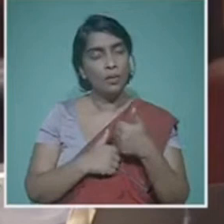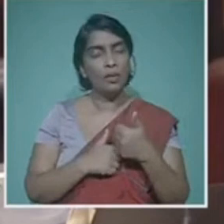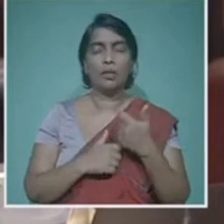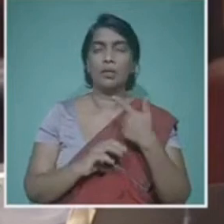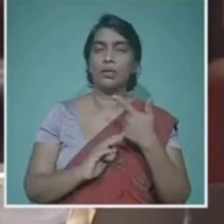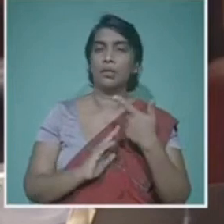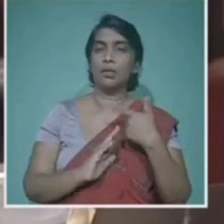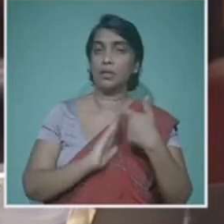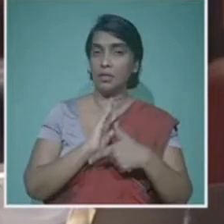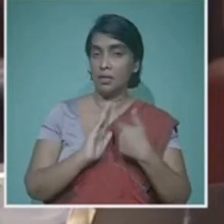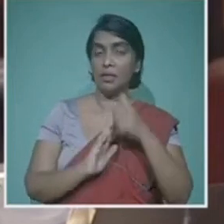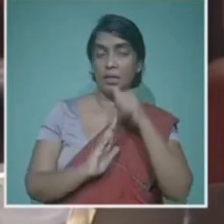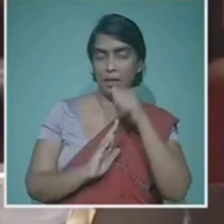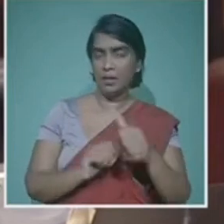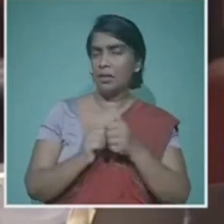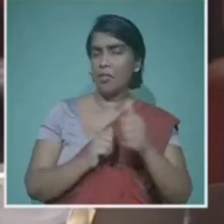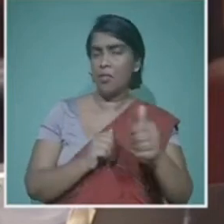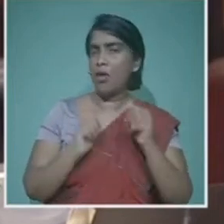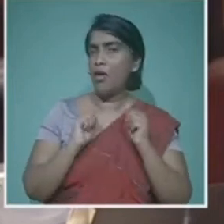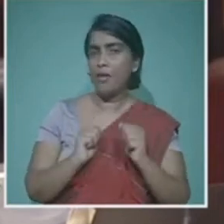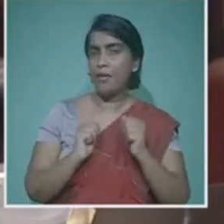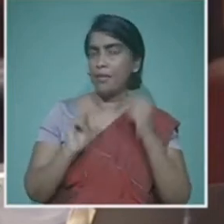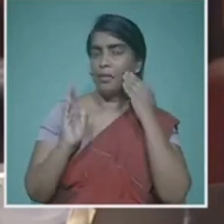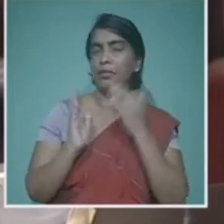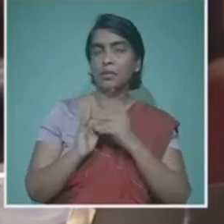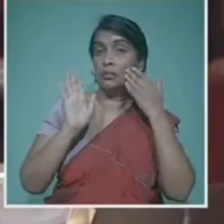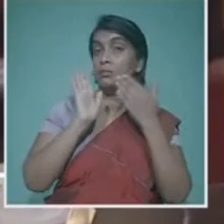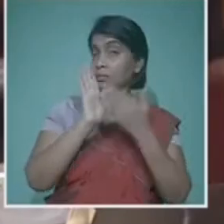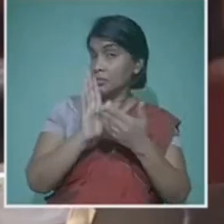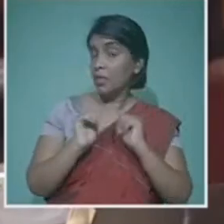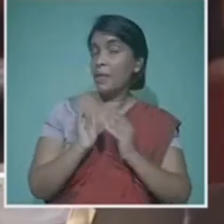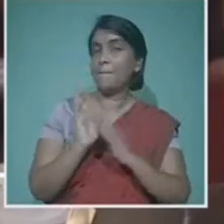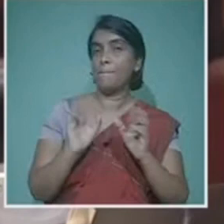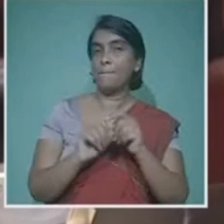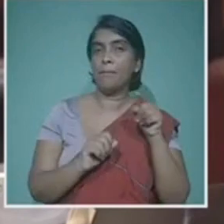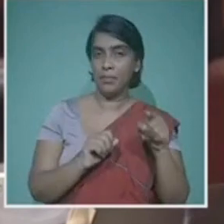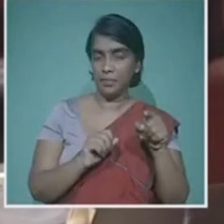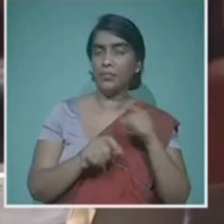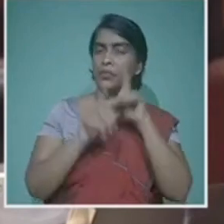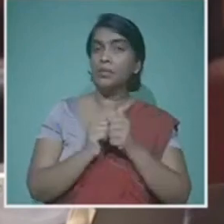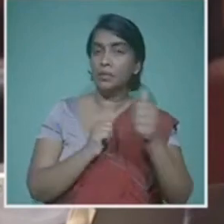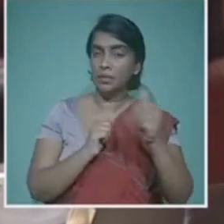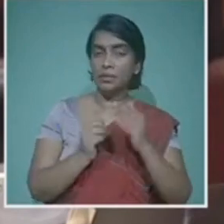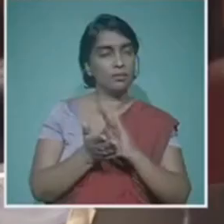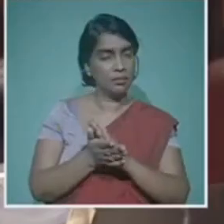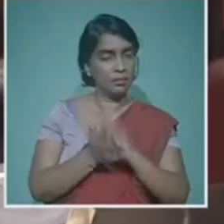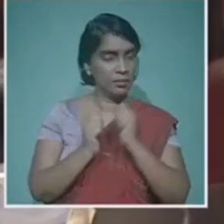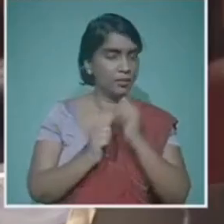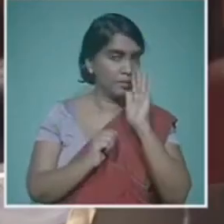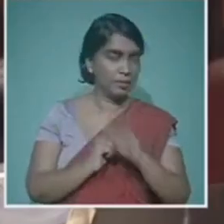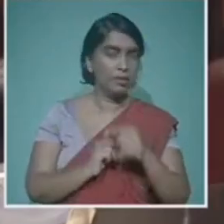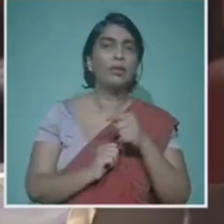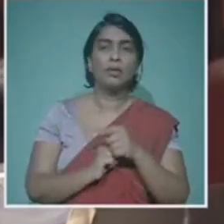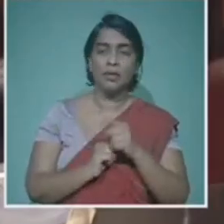என்று எல்லோருக்கும் வெளியிலே காட்டுகின்ற துறை இந்த ஊடகத்துறை. ஆகவே இந்த ஊடகத்துறையிலே வேலை செய்த சாதாரண